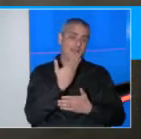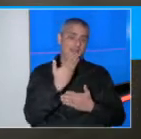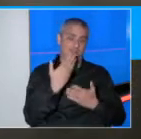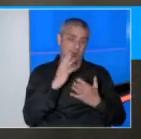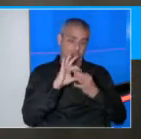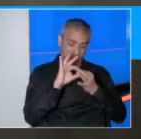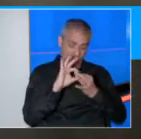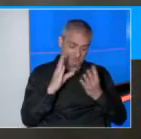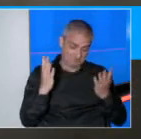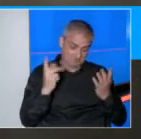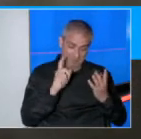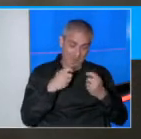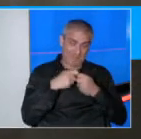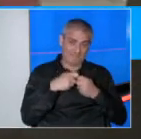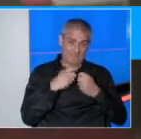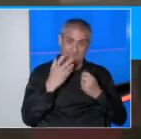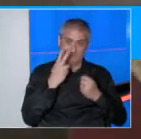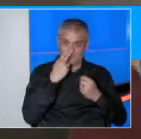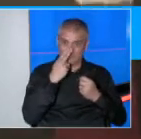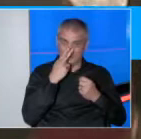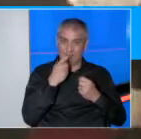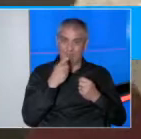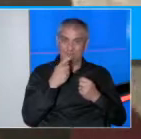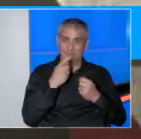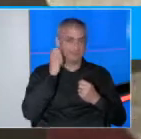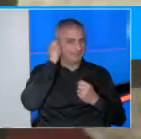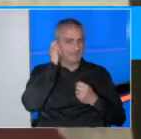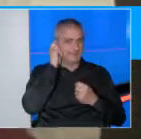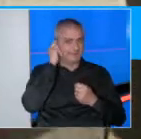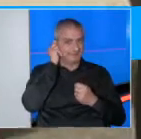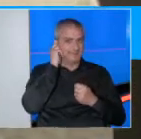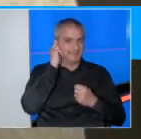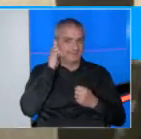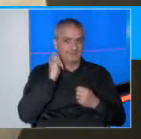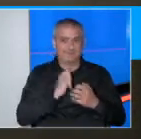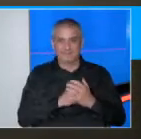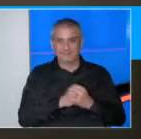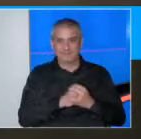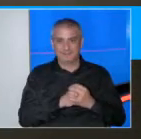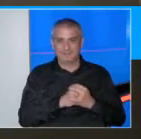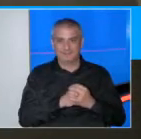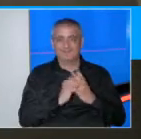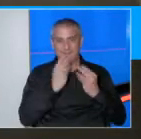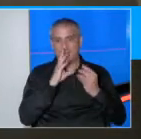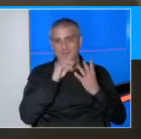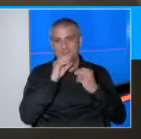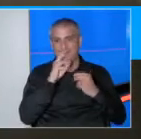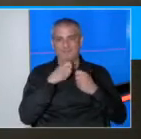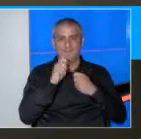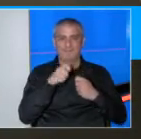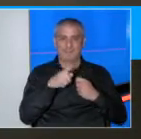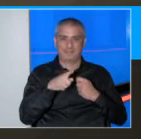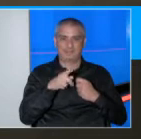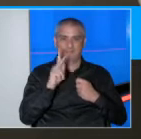לחדש איתה את הקשר, אולי חברים בקונטרות תנסו בשיחת טלפון, כי יש הרבה מה לדבר עם חברת